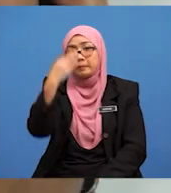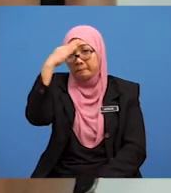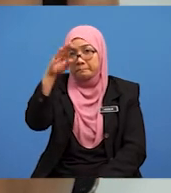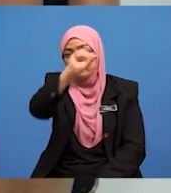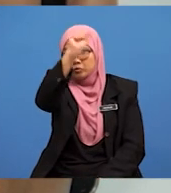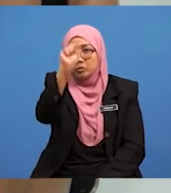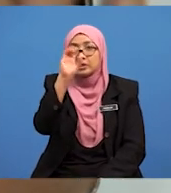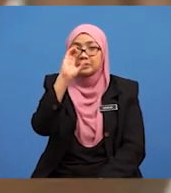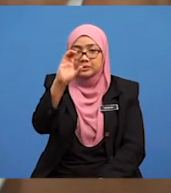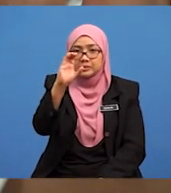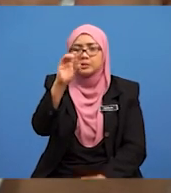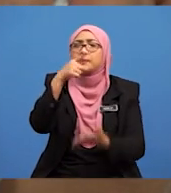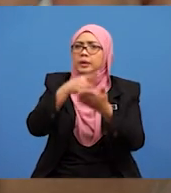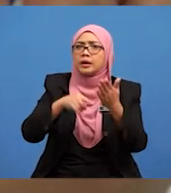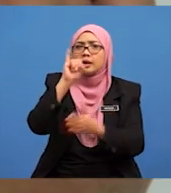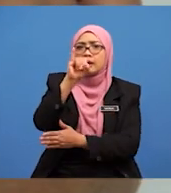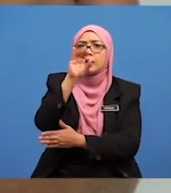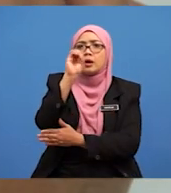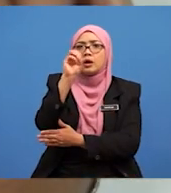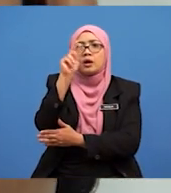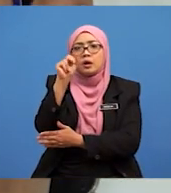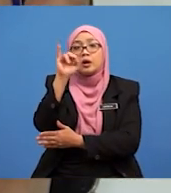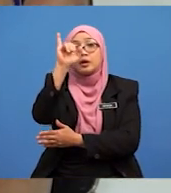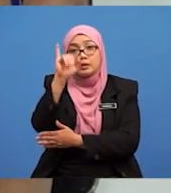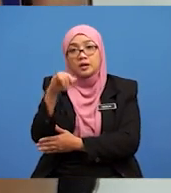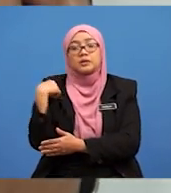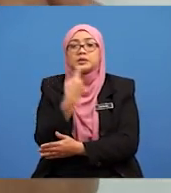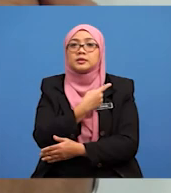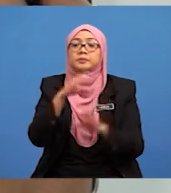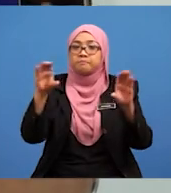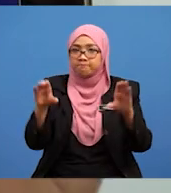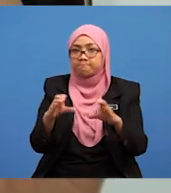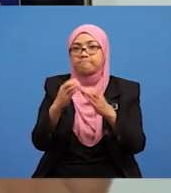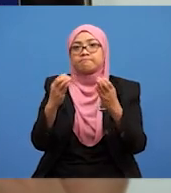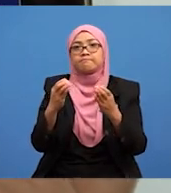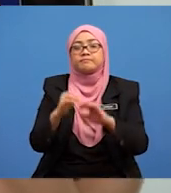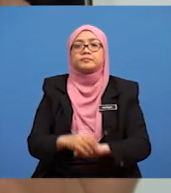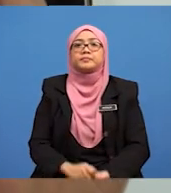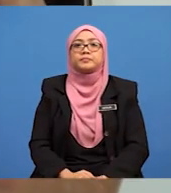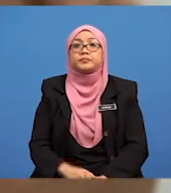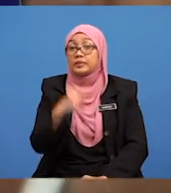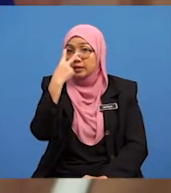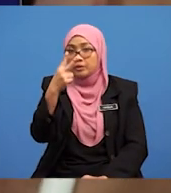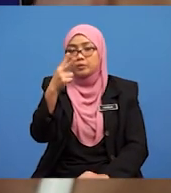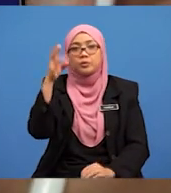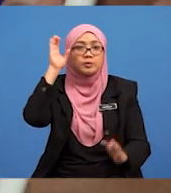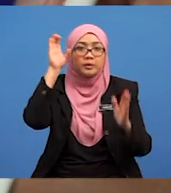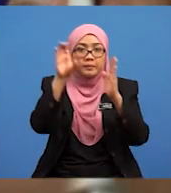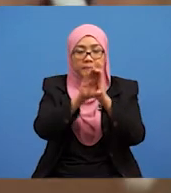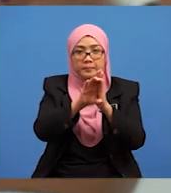Bagi soalan C, apakah jenis ion yang akan dibentuk oleh Y? Kita rujuk semula kepada rajah